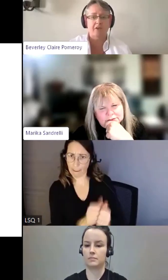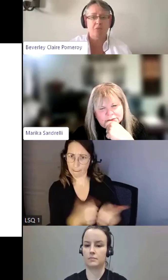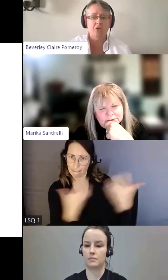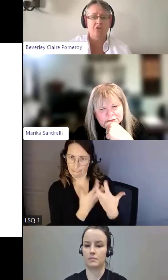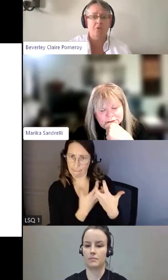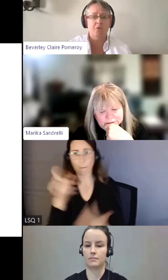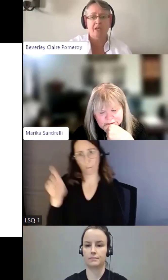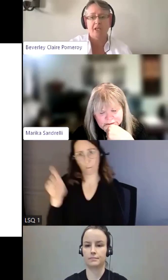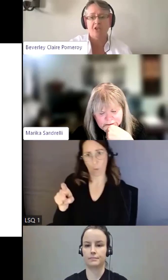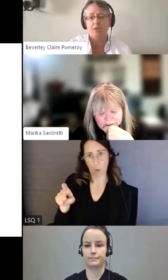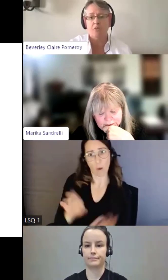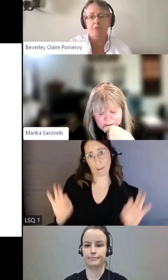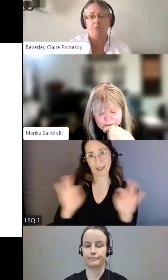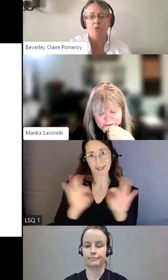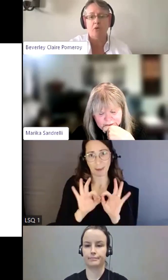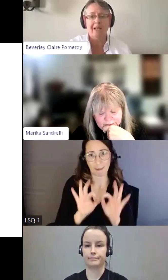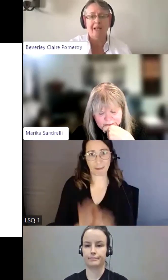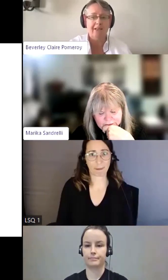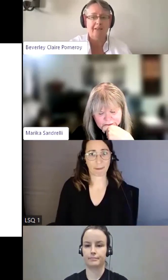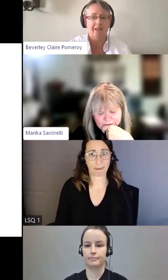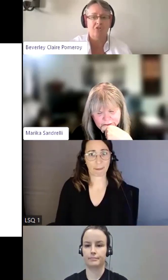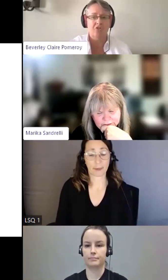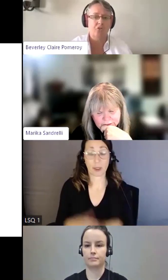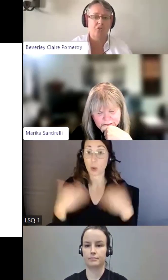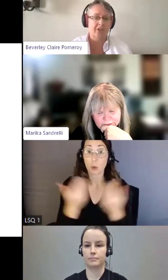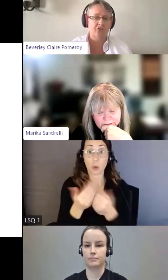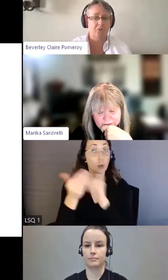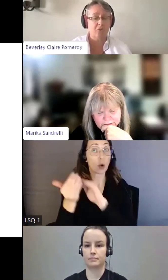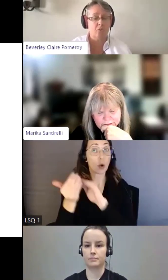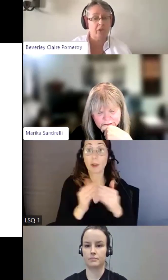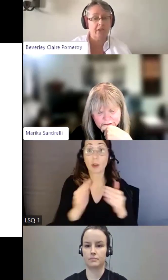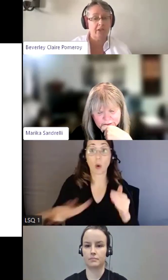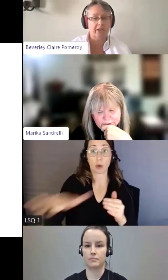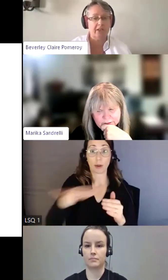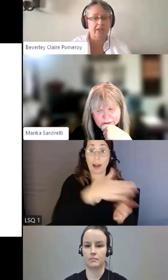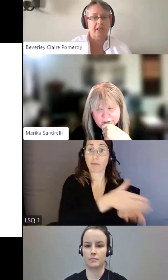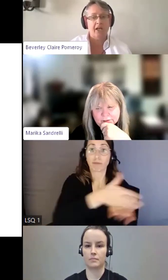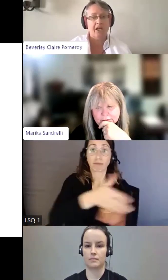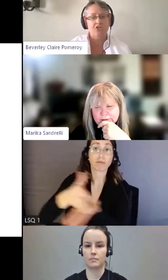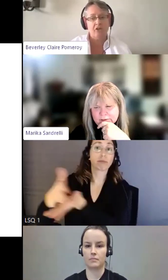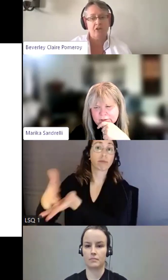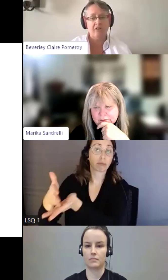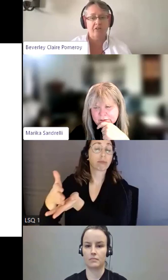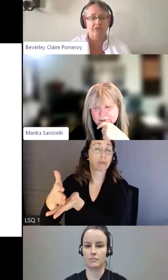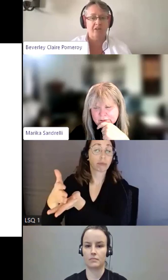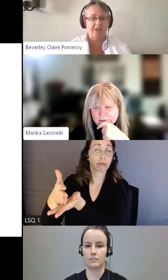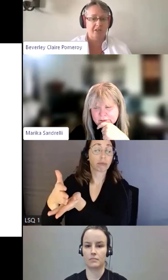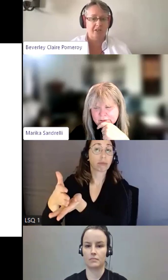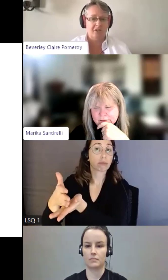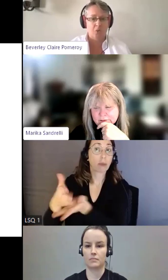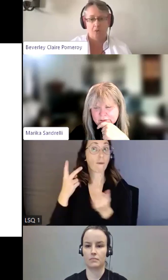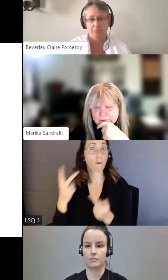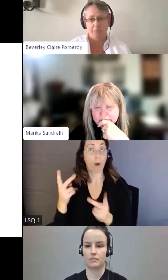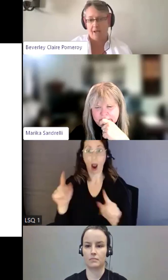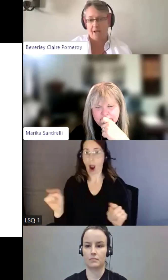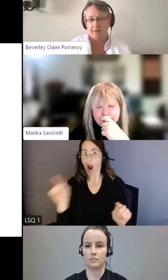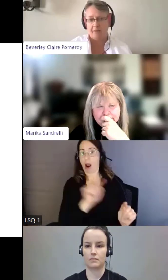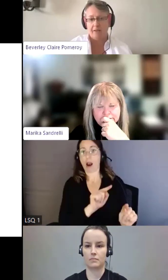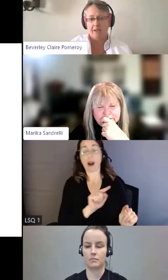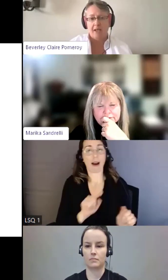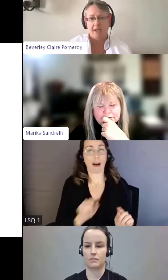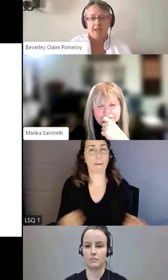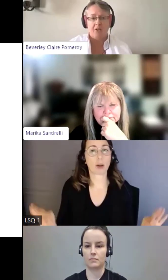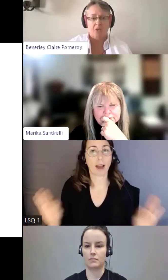desquelles nous travaillons, on peut voir que c'est important que les patients puissent avoir confiance au